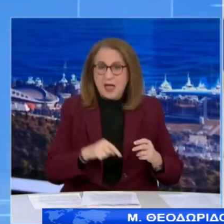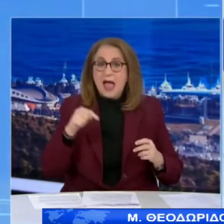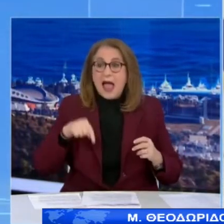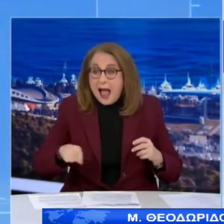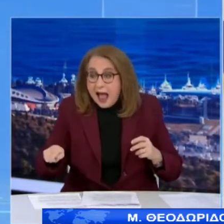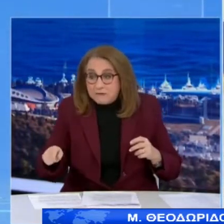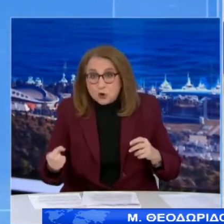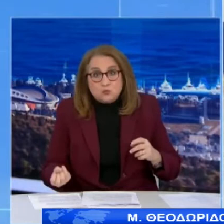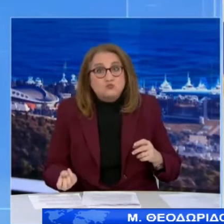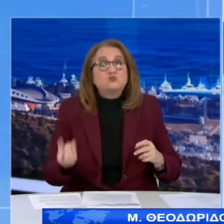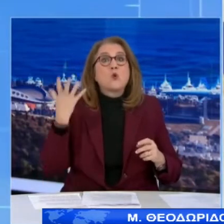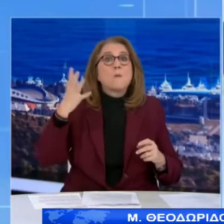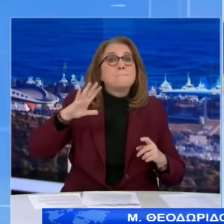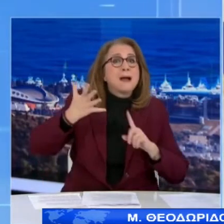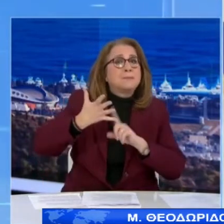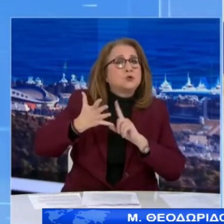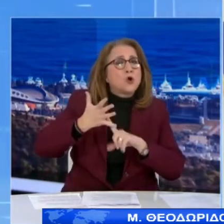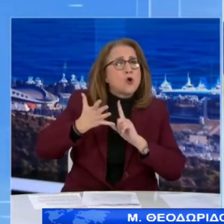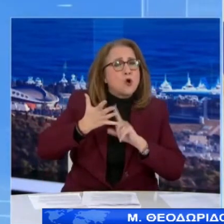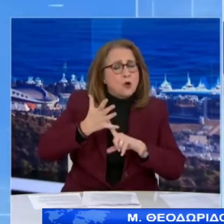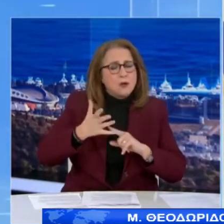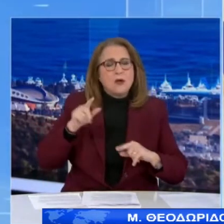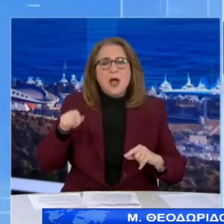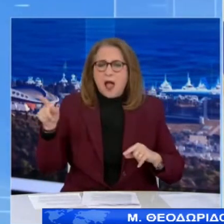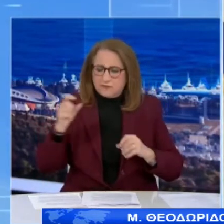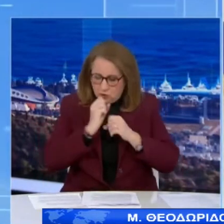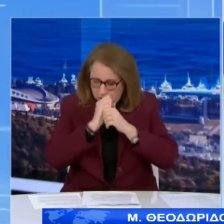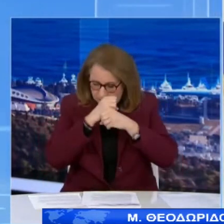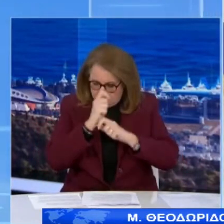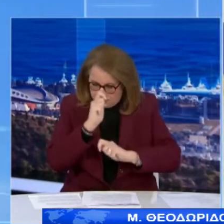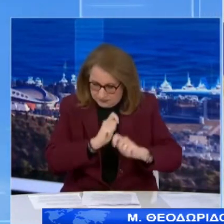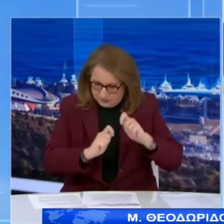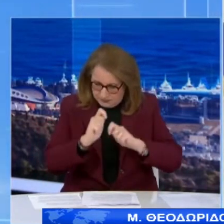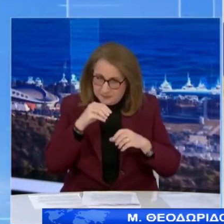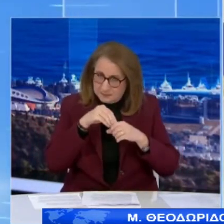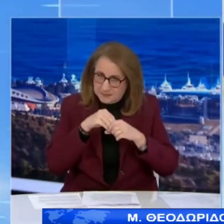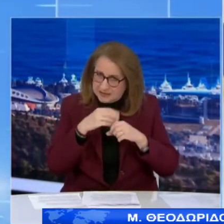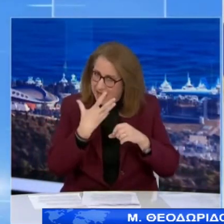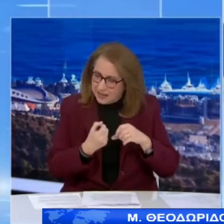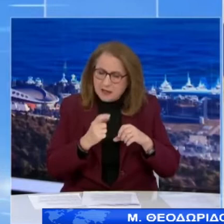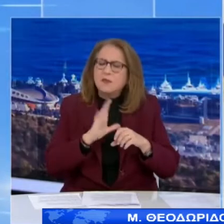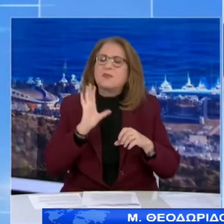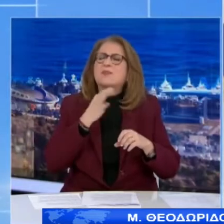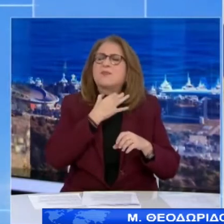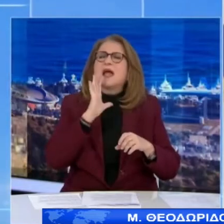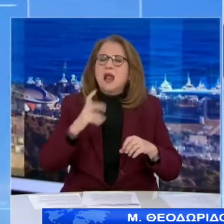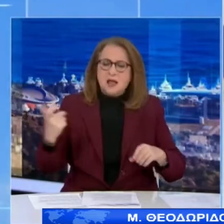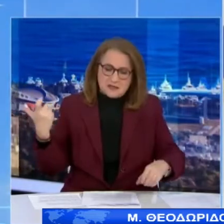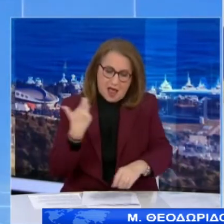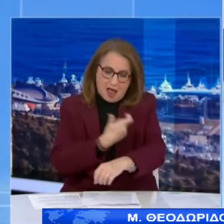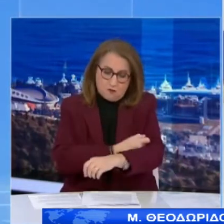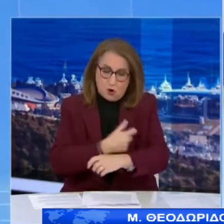που έχει παραχθεί στο εργαστήριο, χορηγείται έτοιμη, δηλαδή δεν την παράγει ο